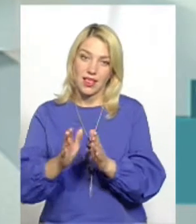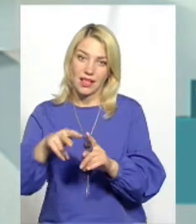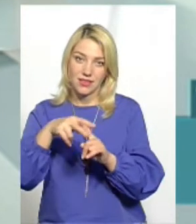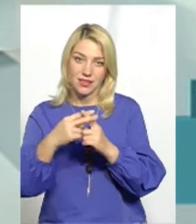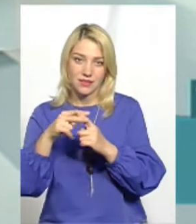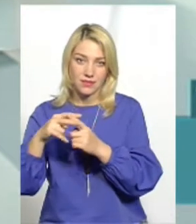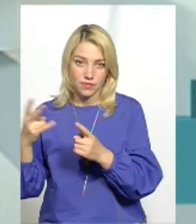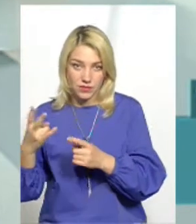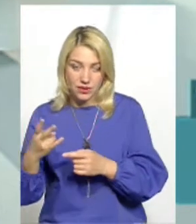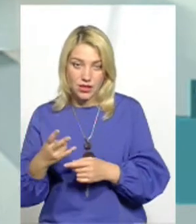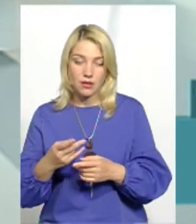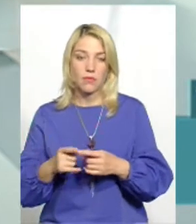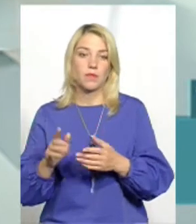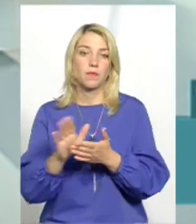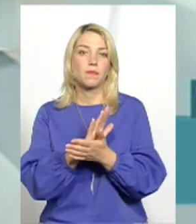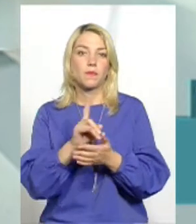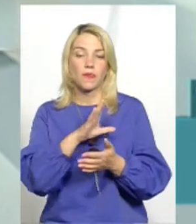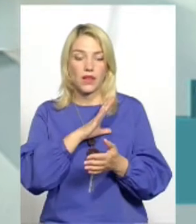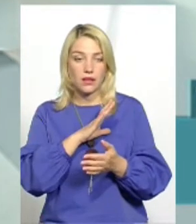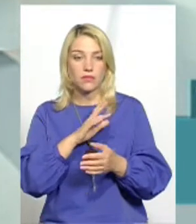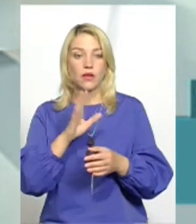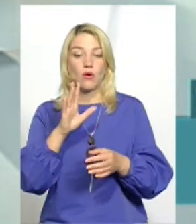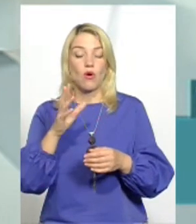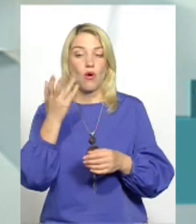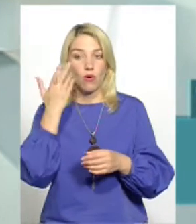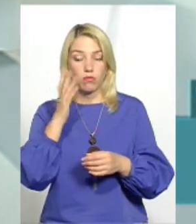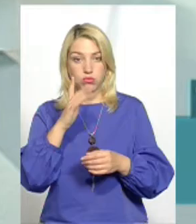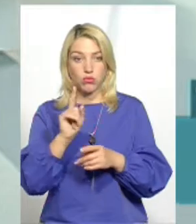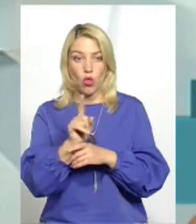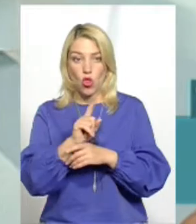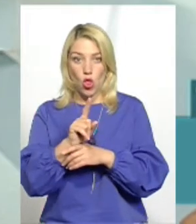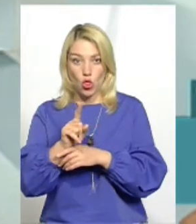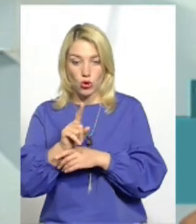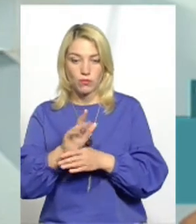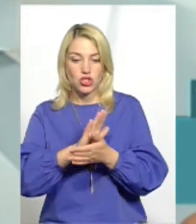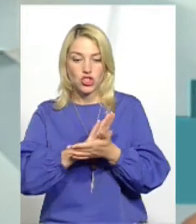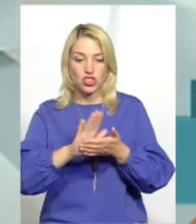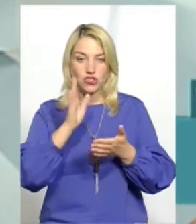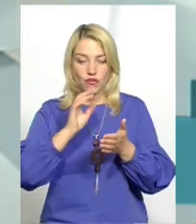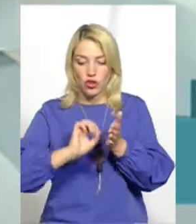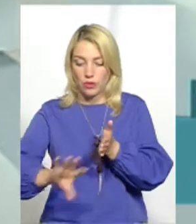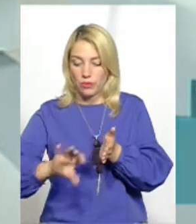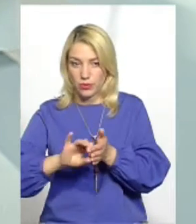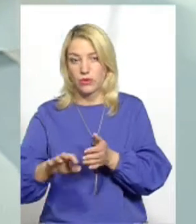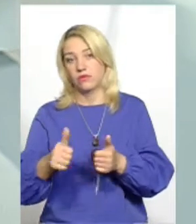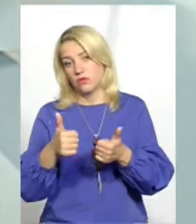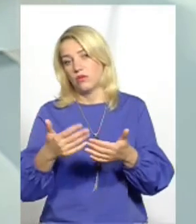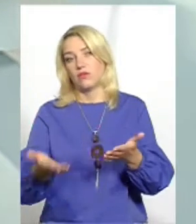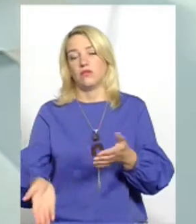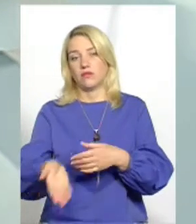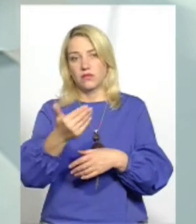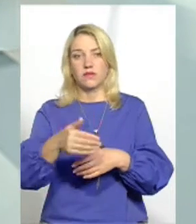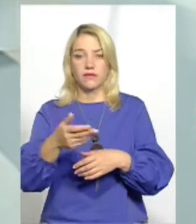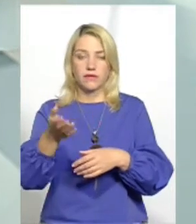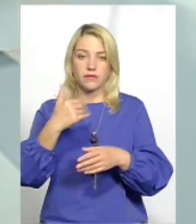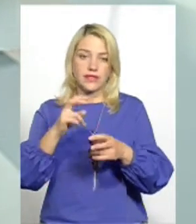має бути, наладьте очисний, піде нормативний, вже чиста вода піде в річку, хорошо, от тоді запускайте виробництво,